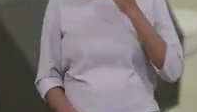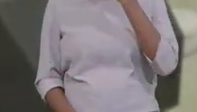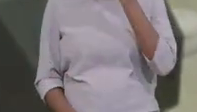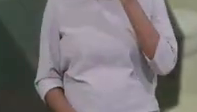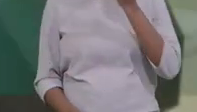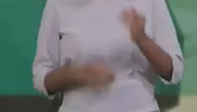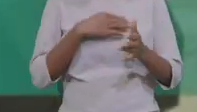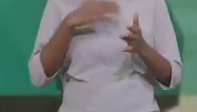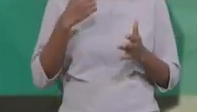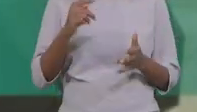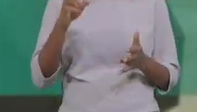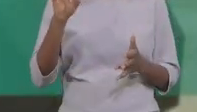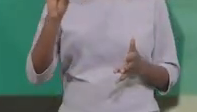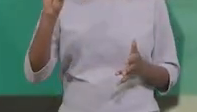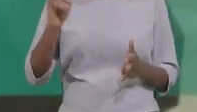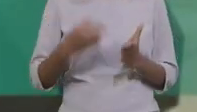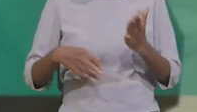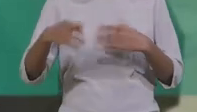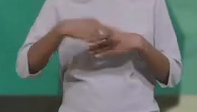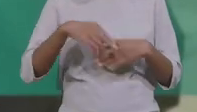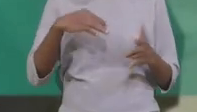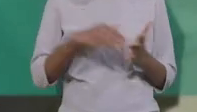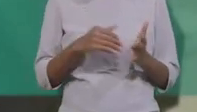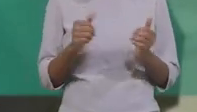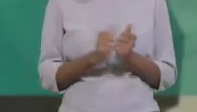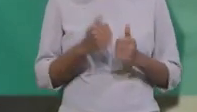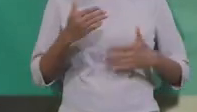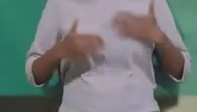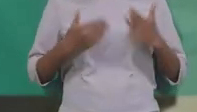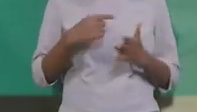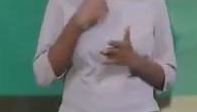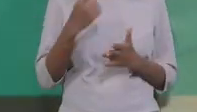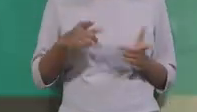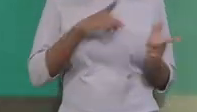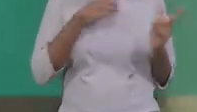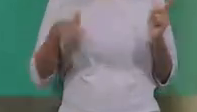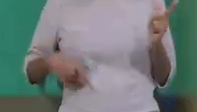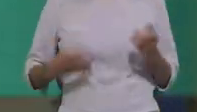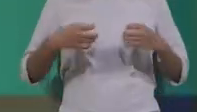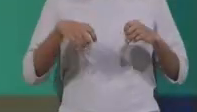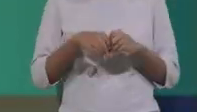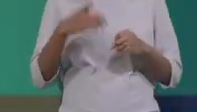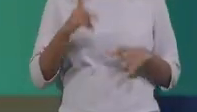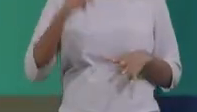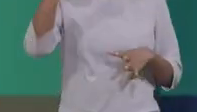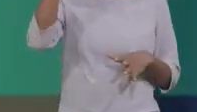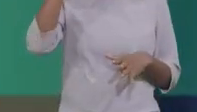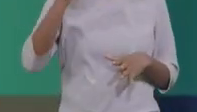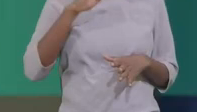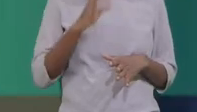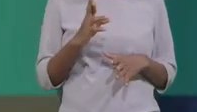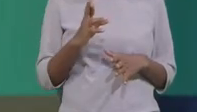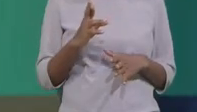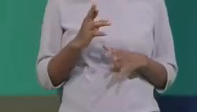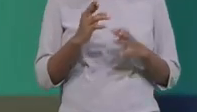17. Les 70 revinrent avec joie, disant, Seigneur,